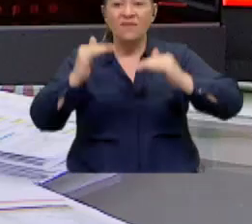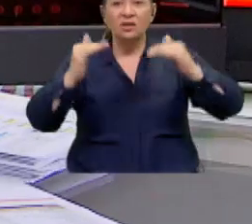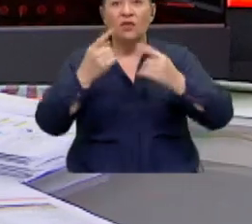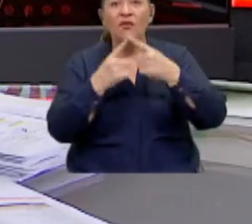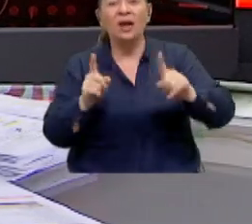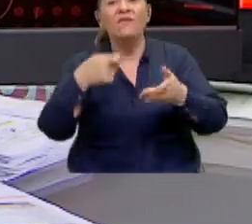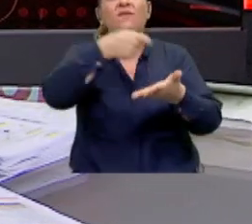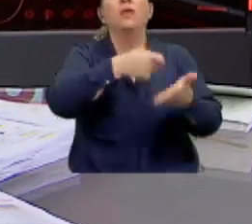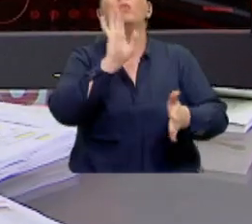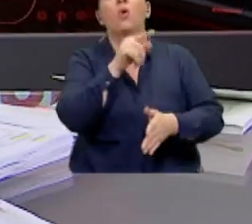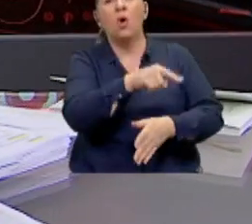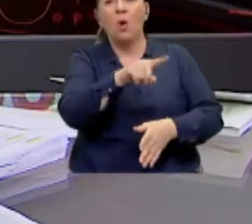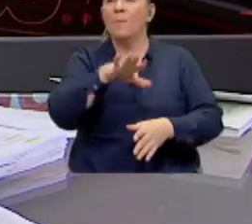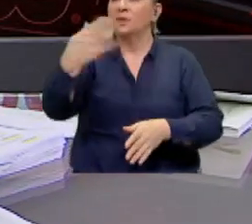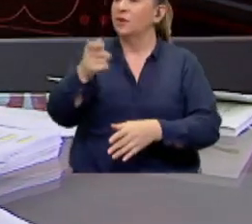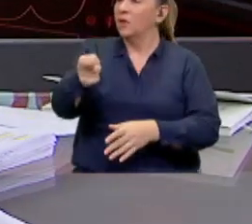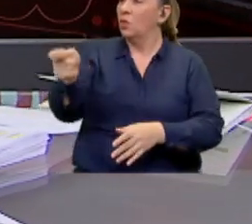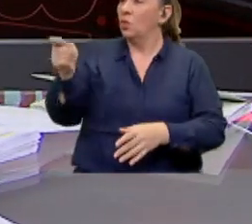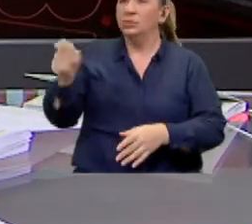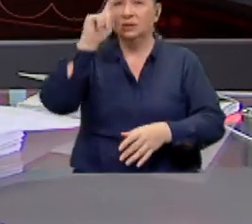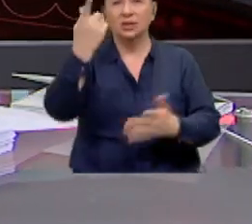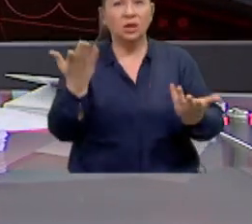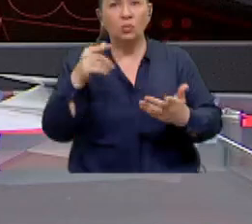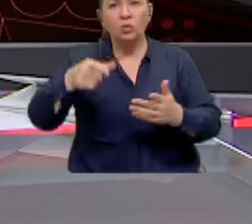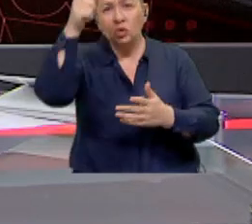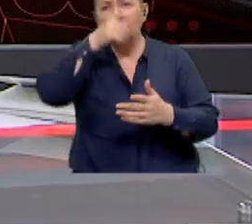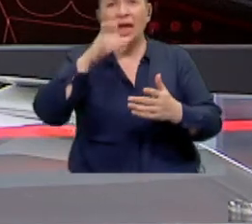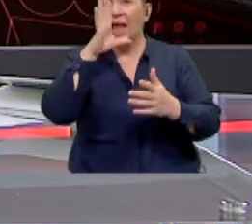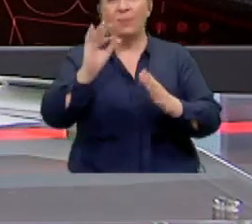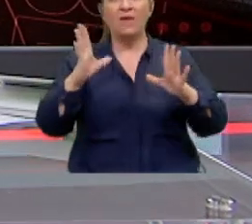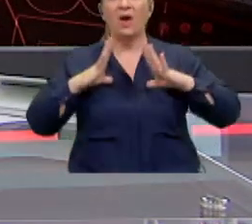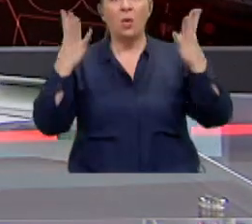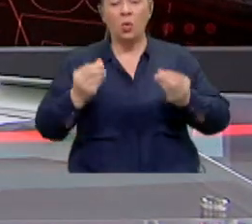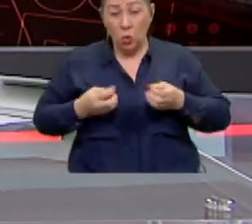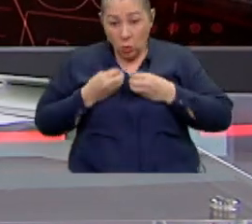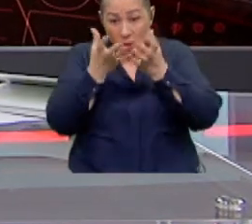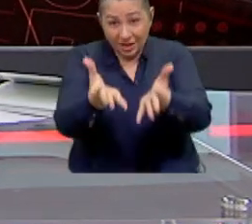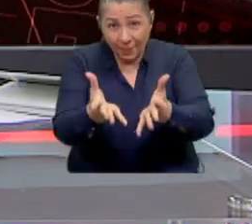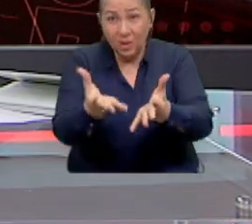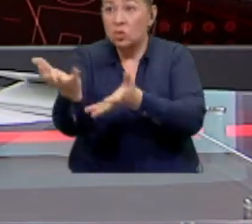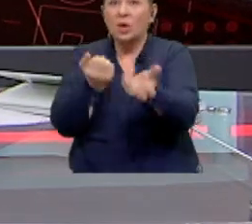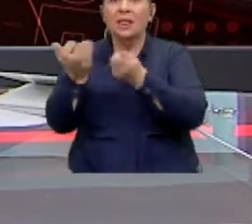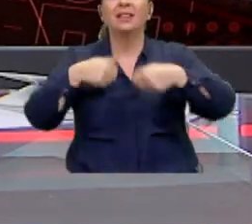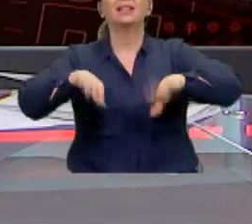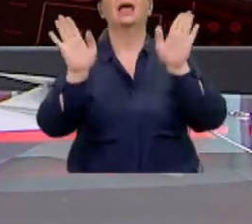insanlara verilmiyor da başkalarına veriliyor sadece? Bu ülke kimle var olur? Üretenle, tüketenle